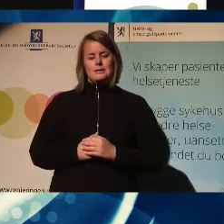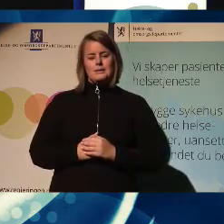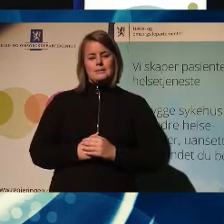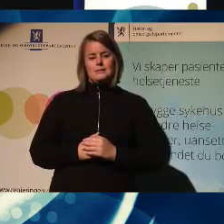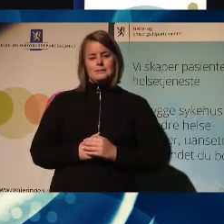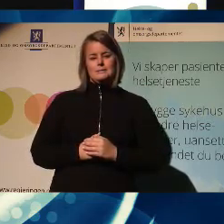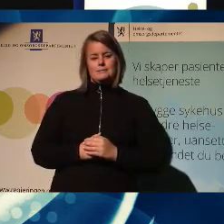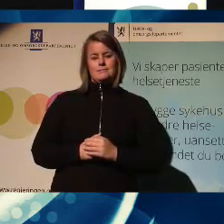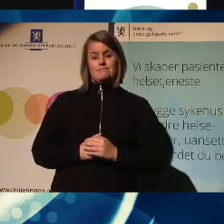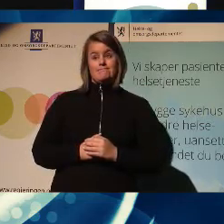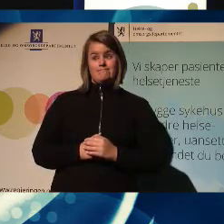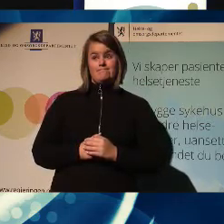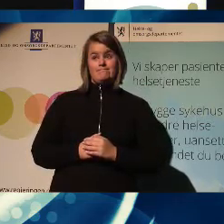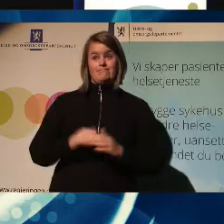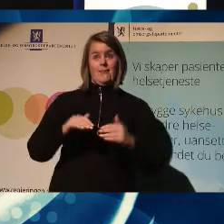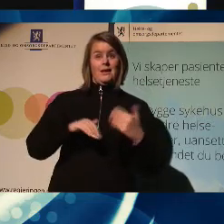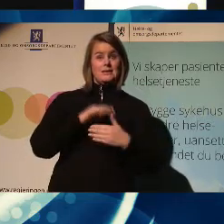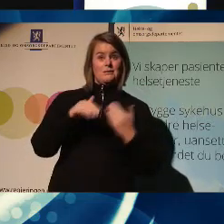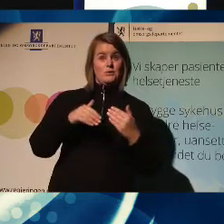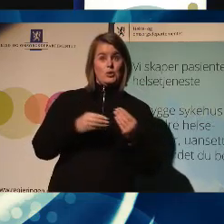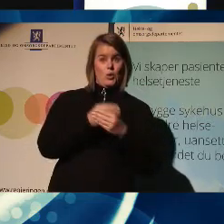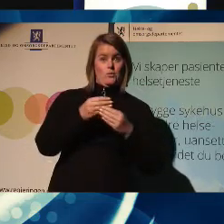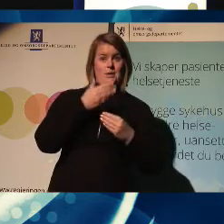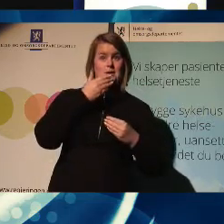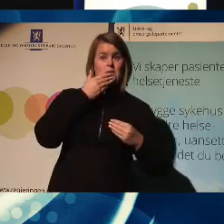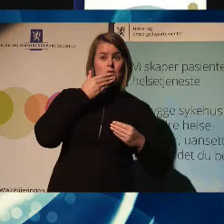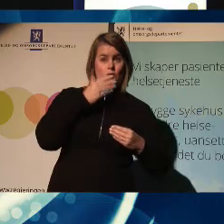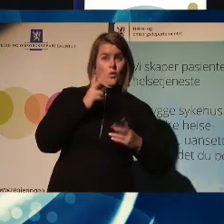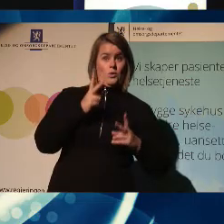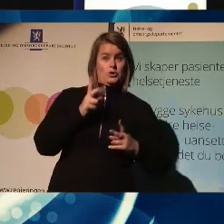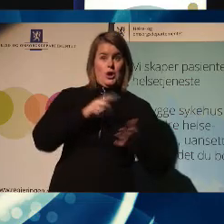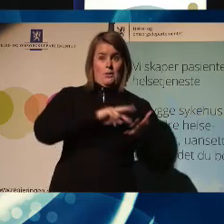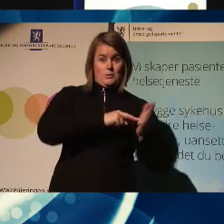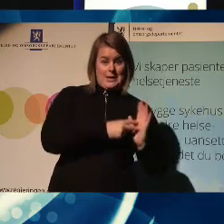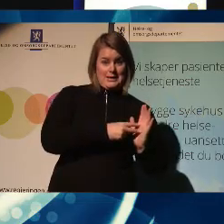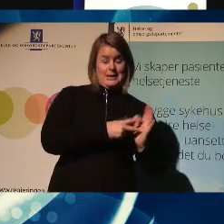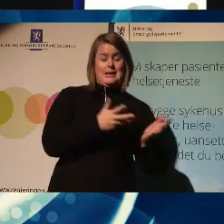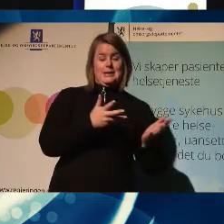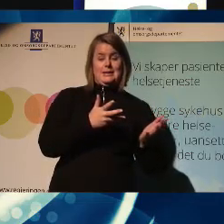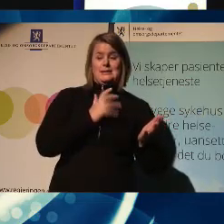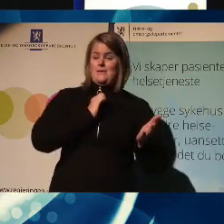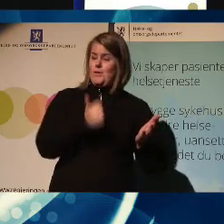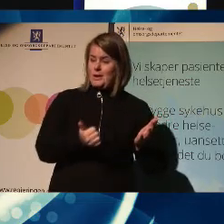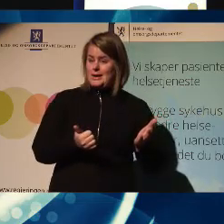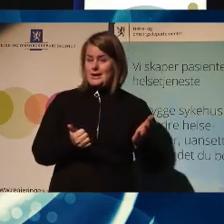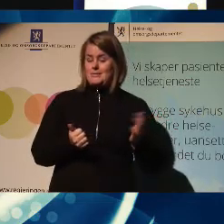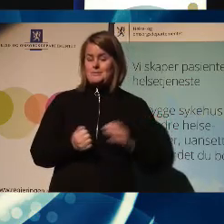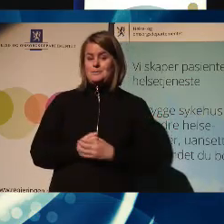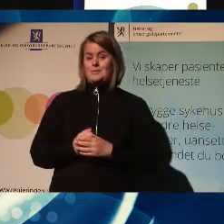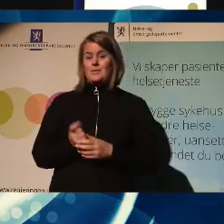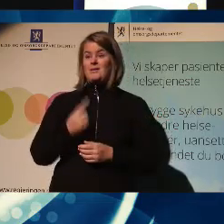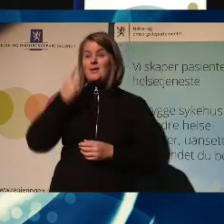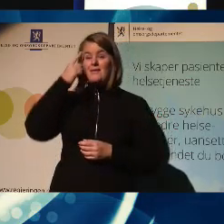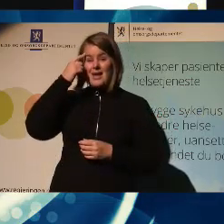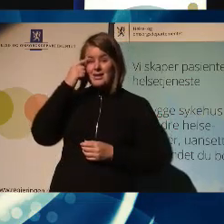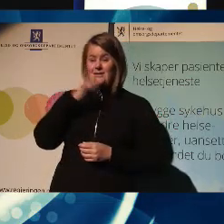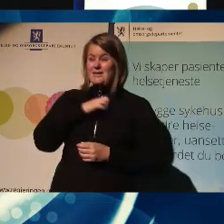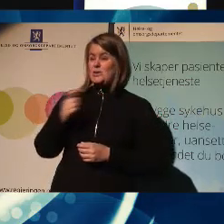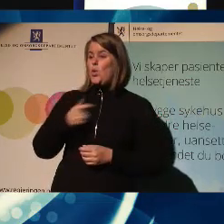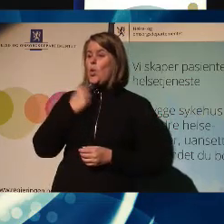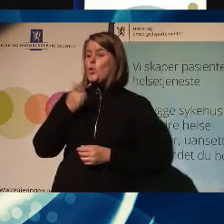At det er god samfunnsøkonomi, er det heller ingen tvil om. Vi vet jo det at det er ungdom som blir stående utenfor